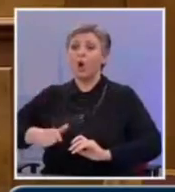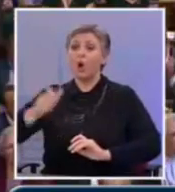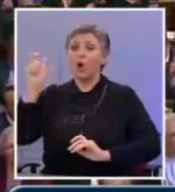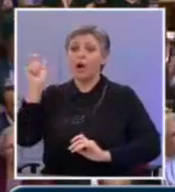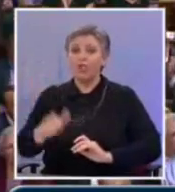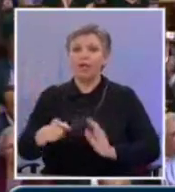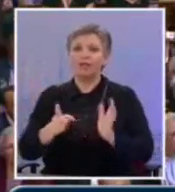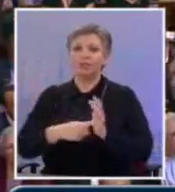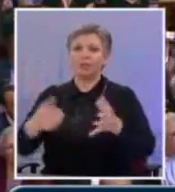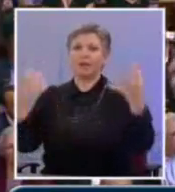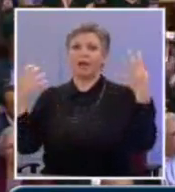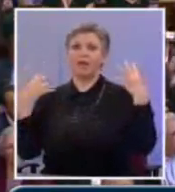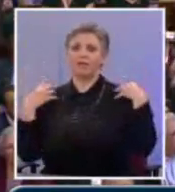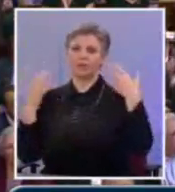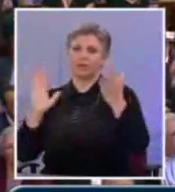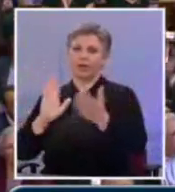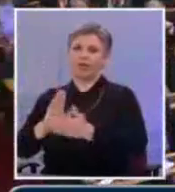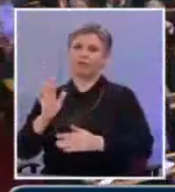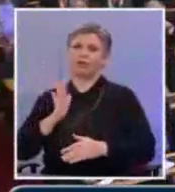απέναντι στον ελληνικό λαό.